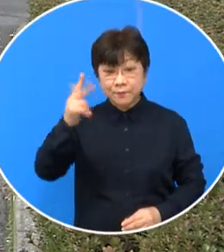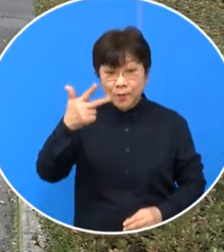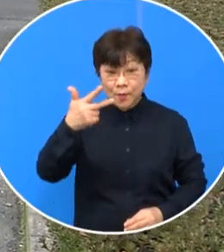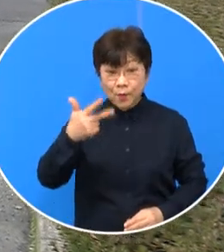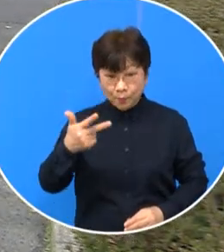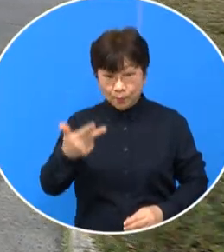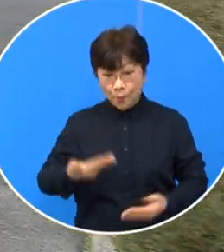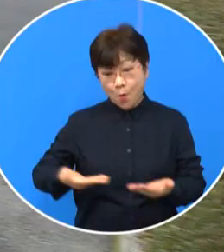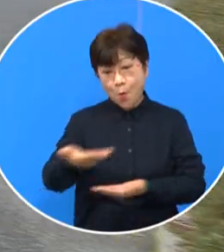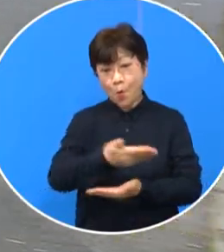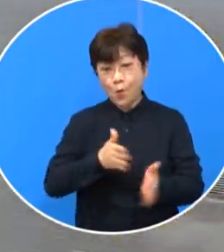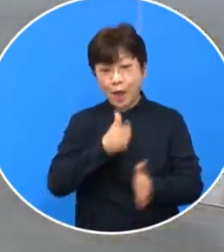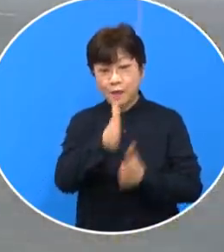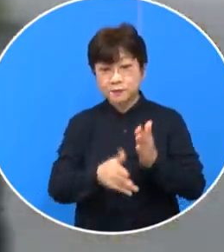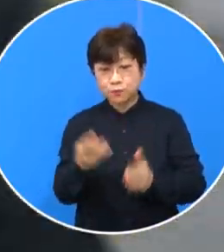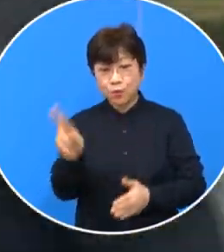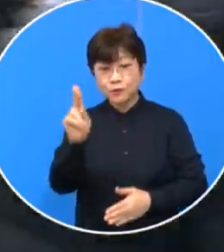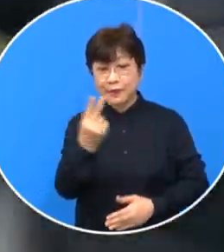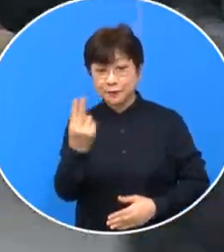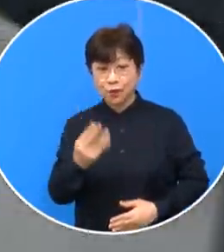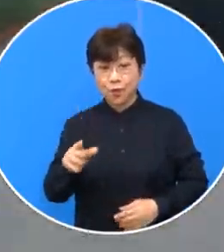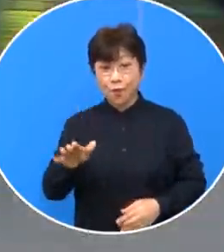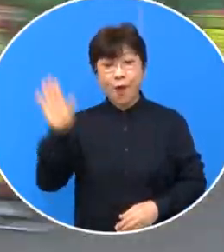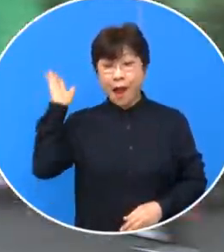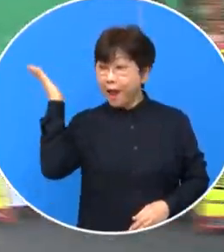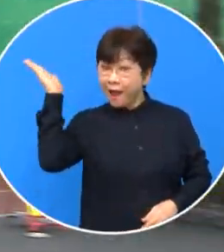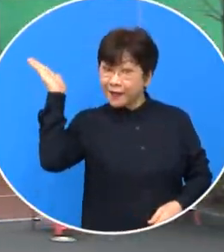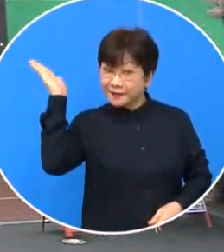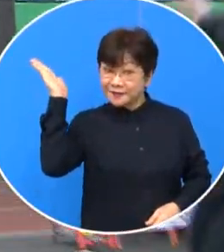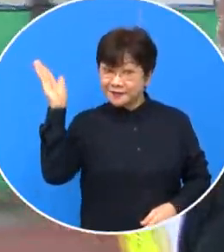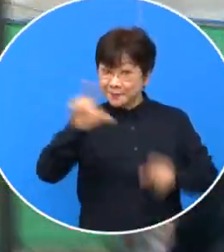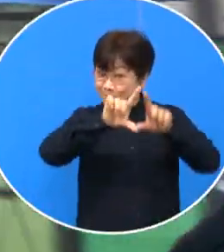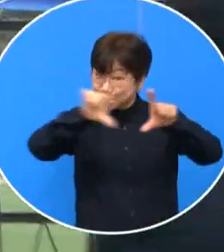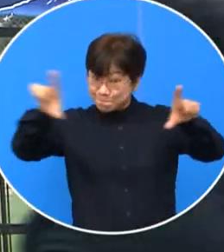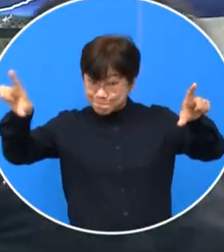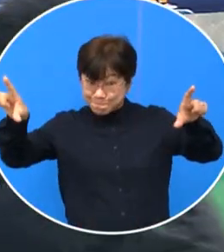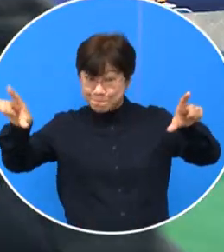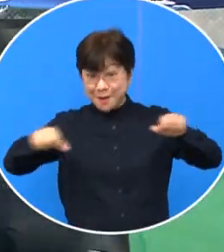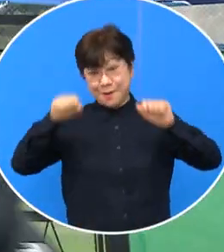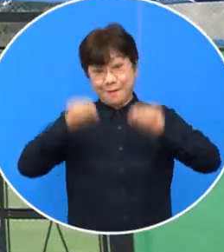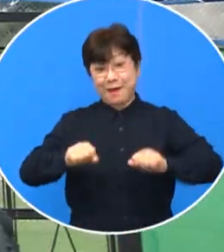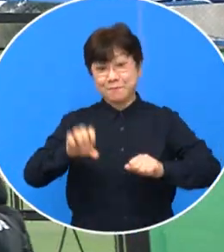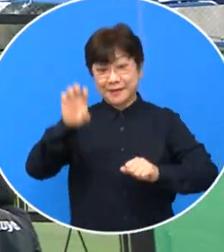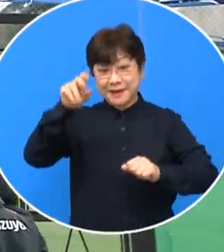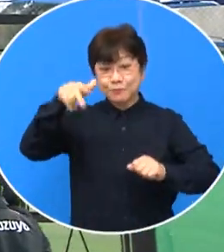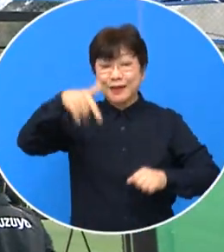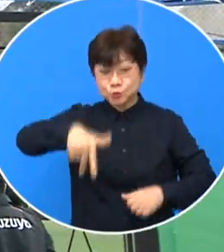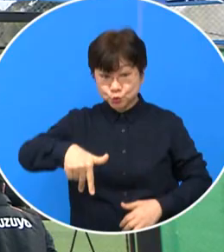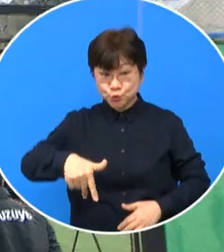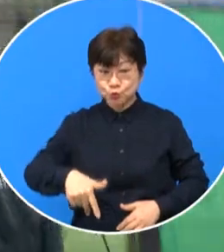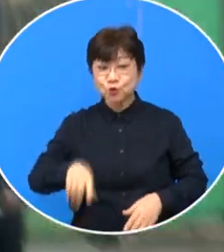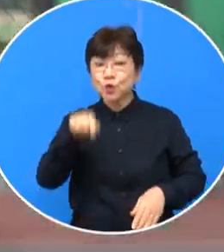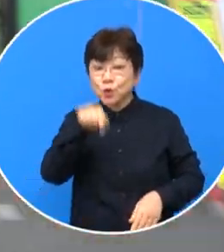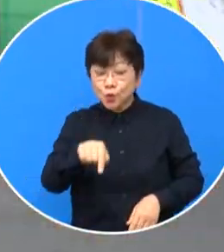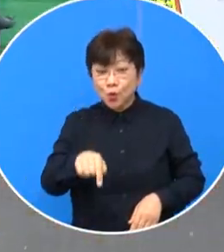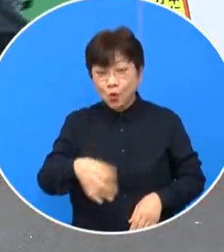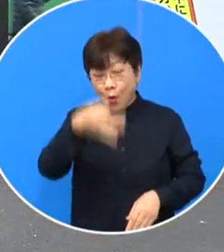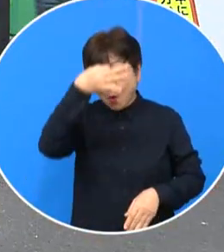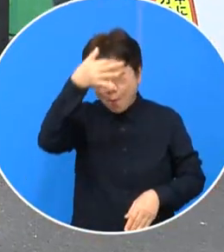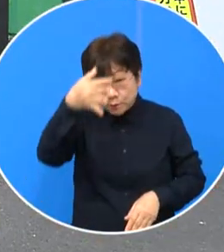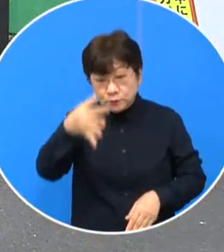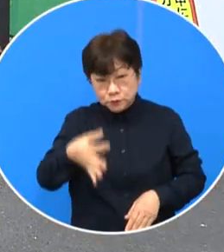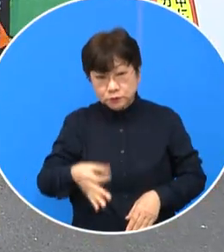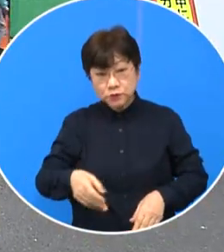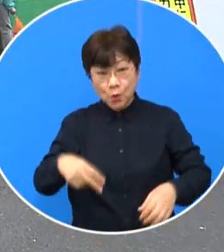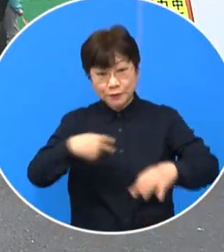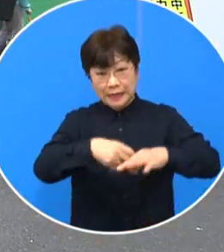鹿児島市のふれあいスポーツランドです。ありますね、オレンジ色の横断幕、頑張れエスパルス。こちらではサッカーのプロスポ